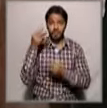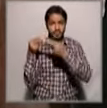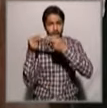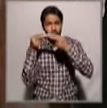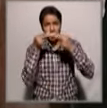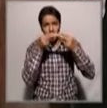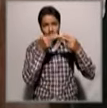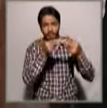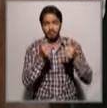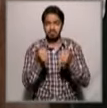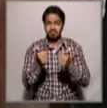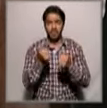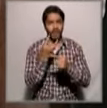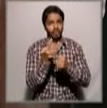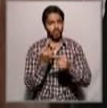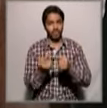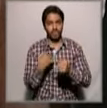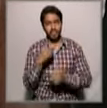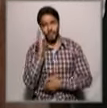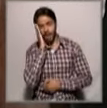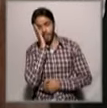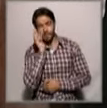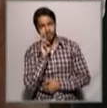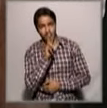وقدامه واحده جميله جدا ومبتدي قمار